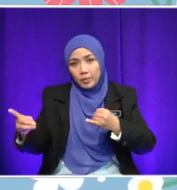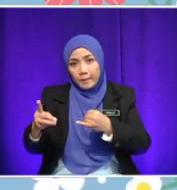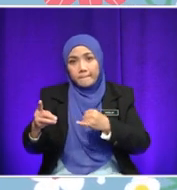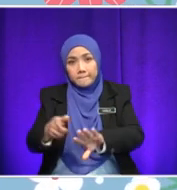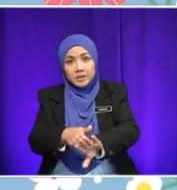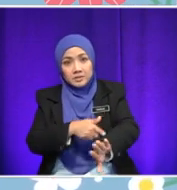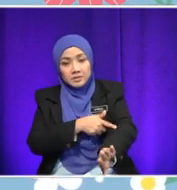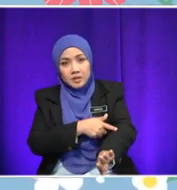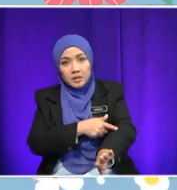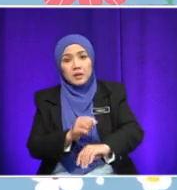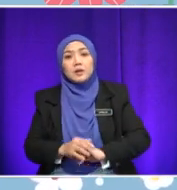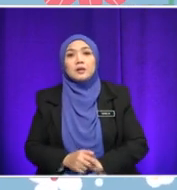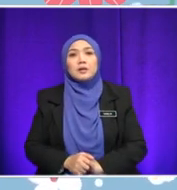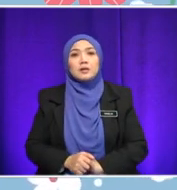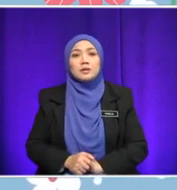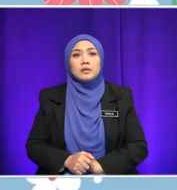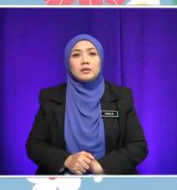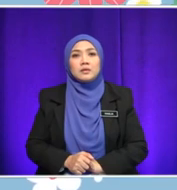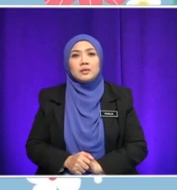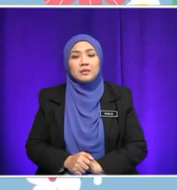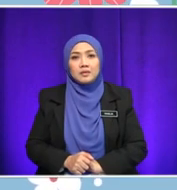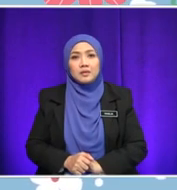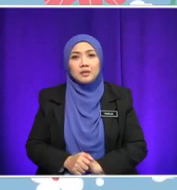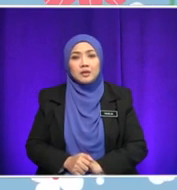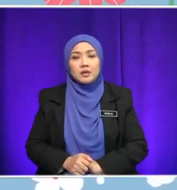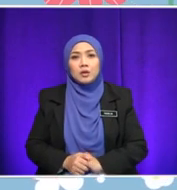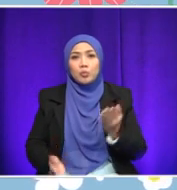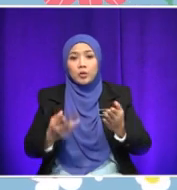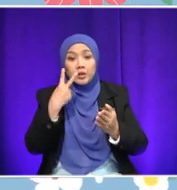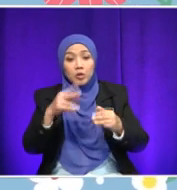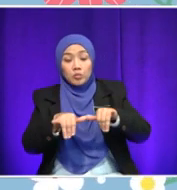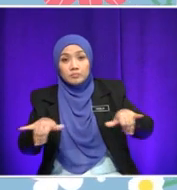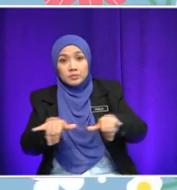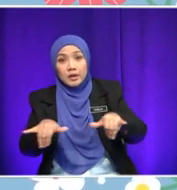dalam video Kita buat yang agak kecil sedikit untuk